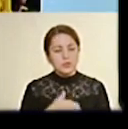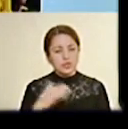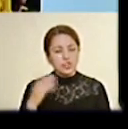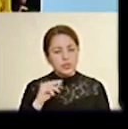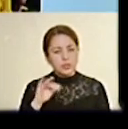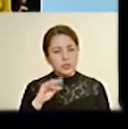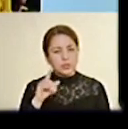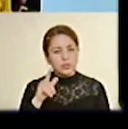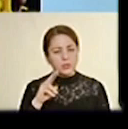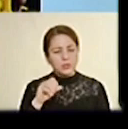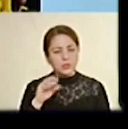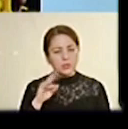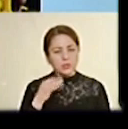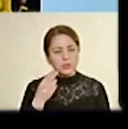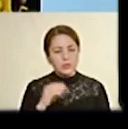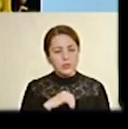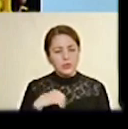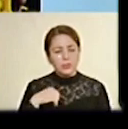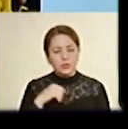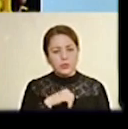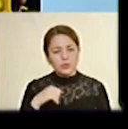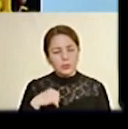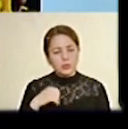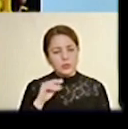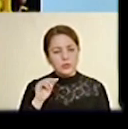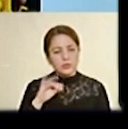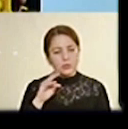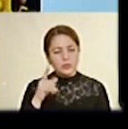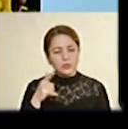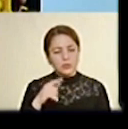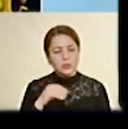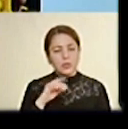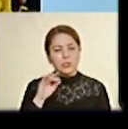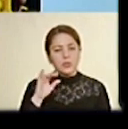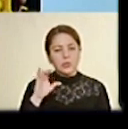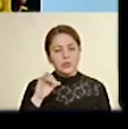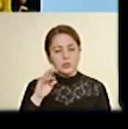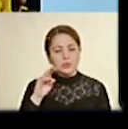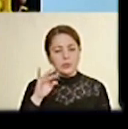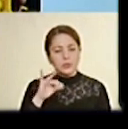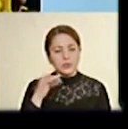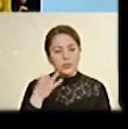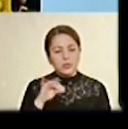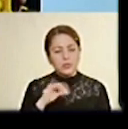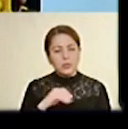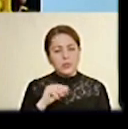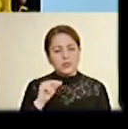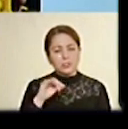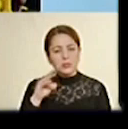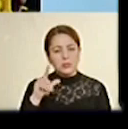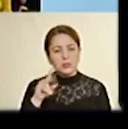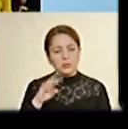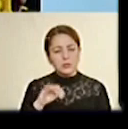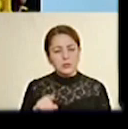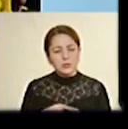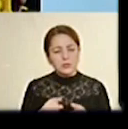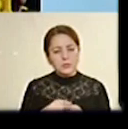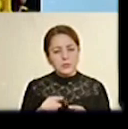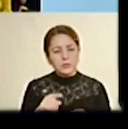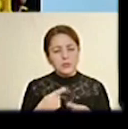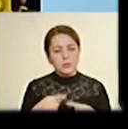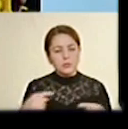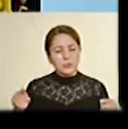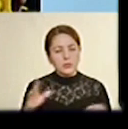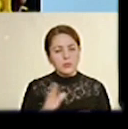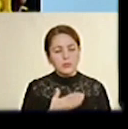chetdan changlanish, o'z-o'zidan changlanish, sun'iy changlanish kabi turlarga bo'lib o'rganamiz. O'z